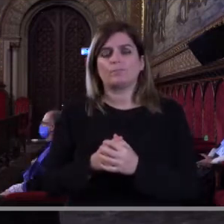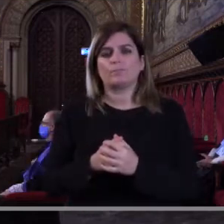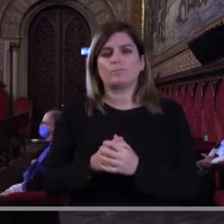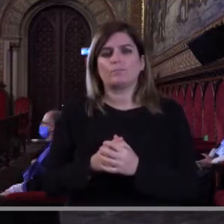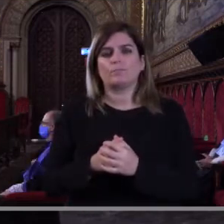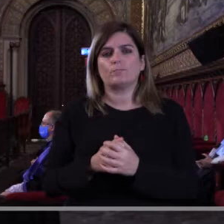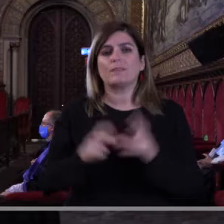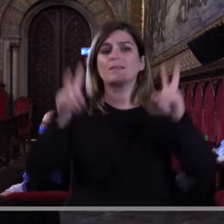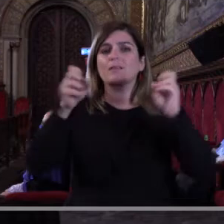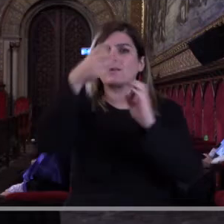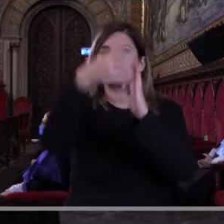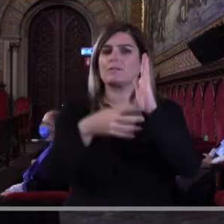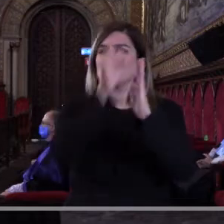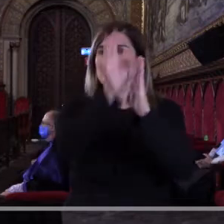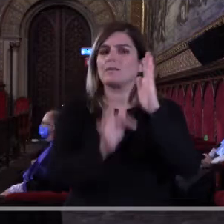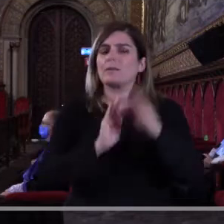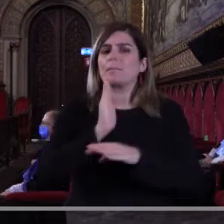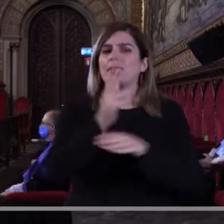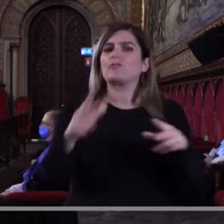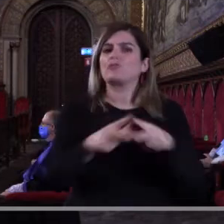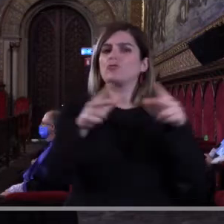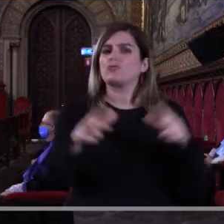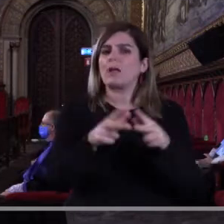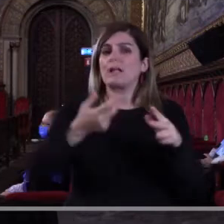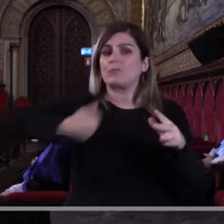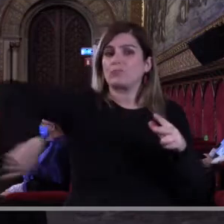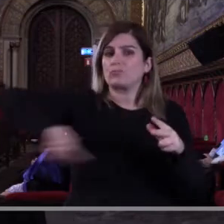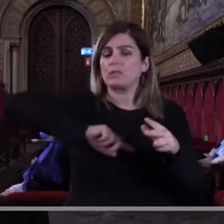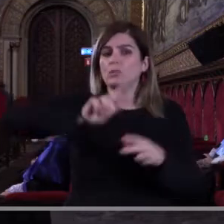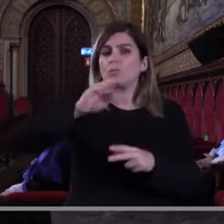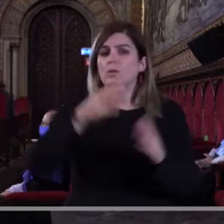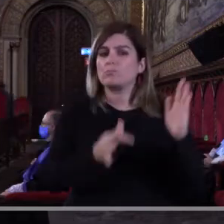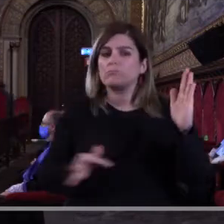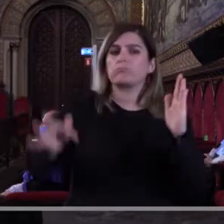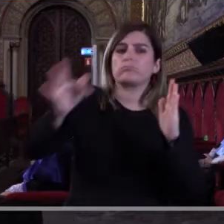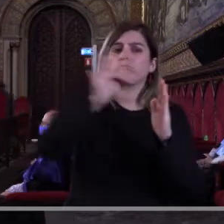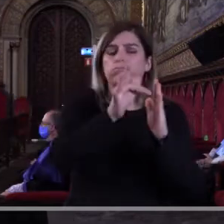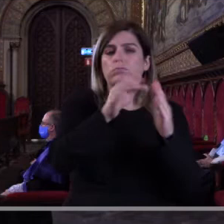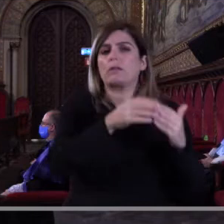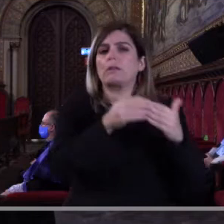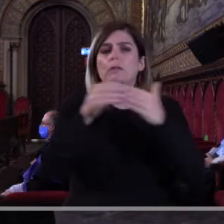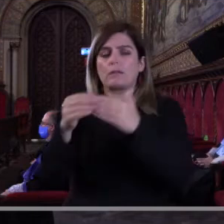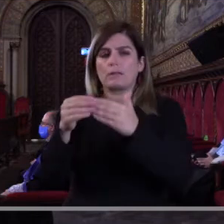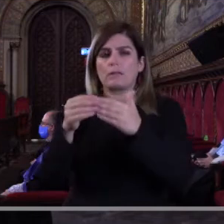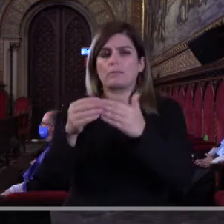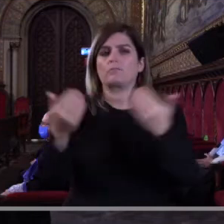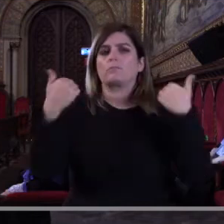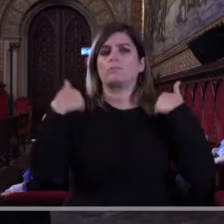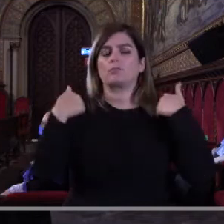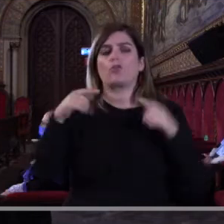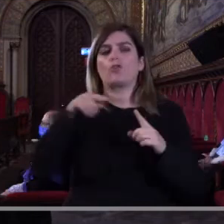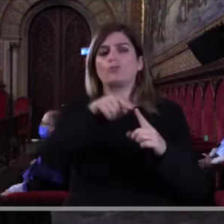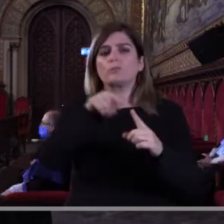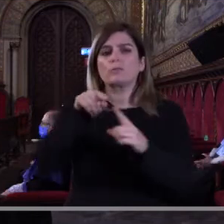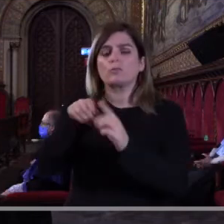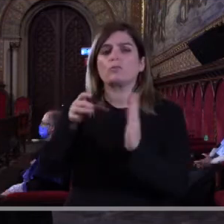en el rànquing d'impacte social, que ha posicionat a la UB en una situació capdavantera pel que fa als objectius de